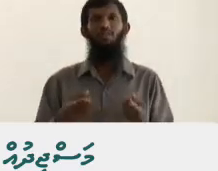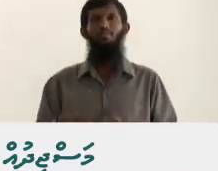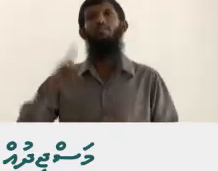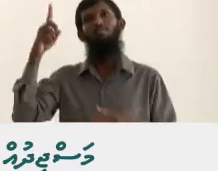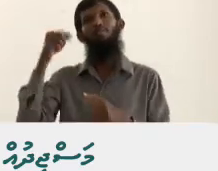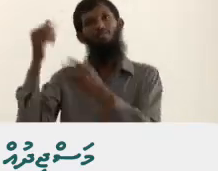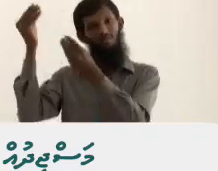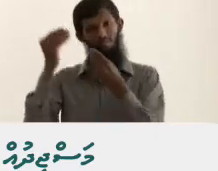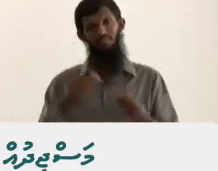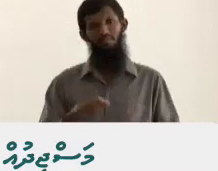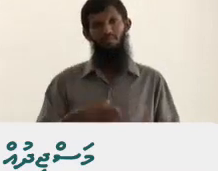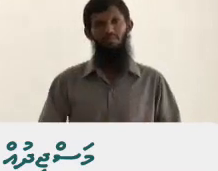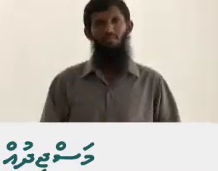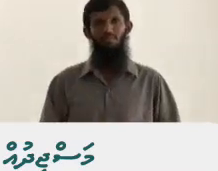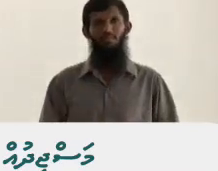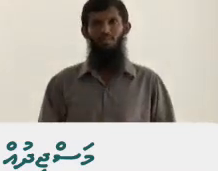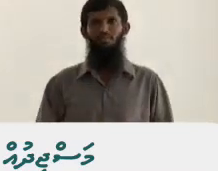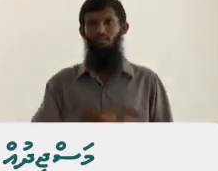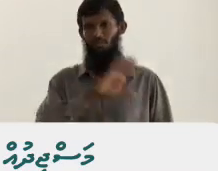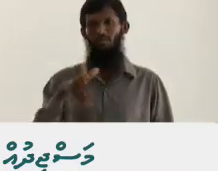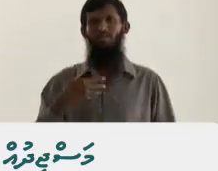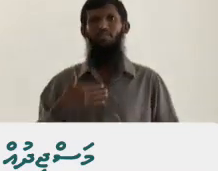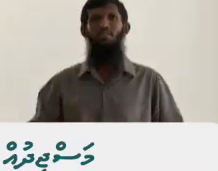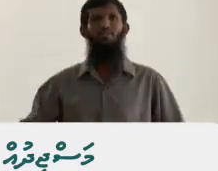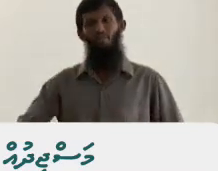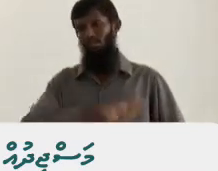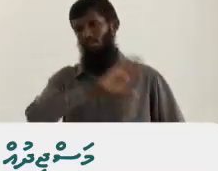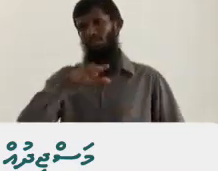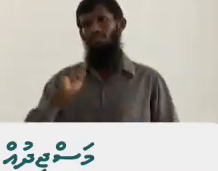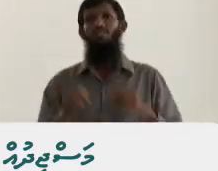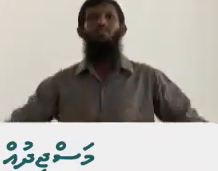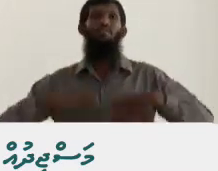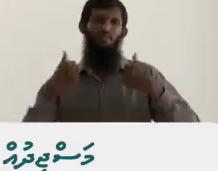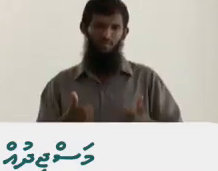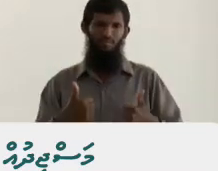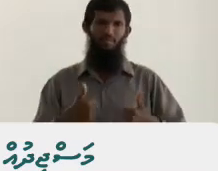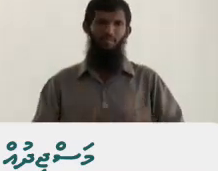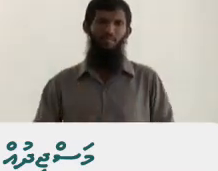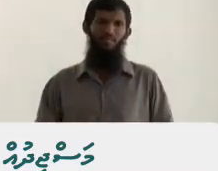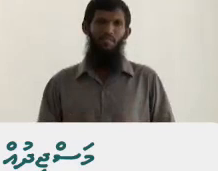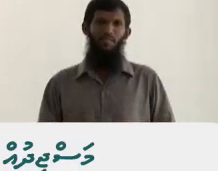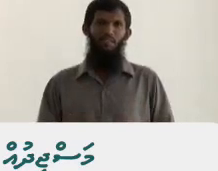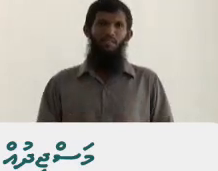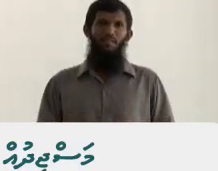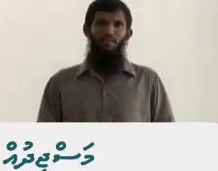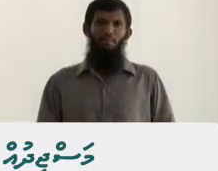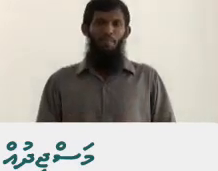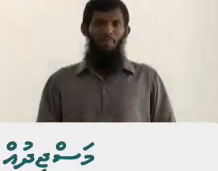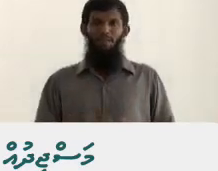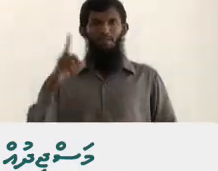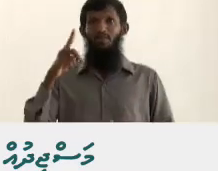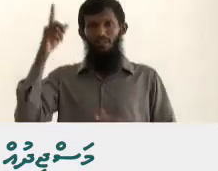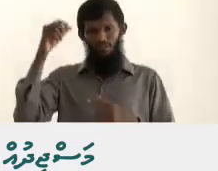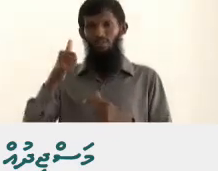ইল্লাবান আলমেঙ্গে গাগা সিহতা দুলহে ওকমুগে ফেরান লাবান উইমা একলাঙ্গে রহমাতুন না উম্মীদুন